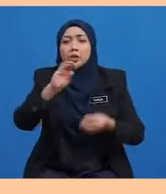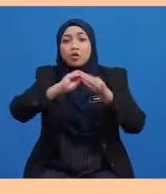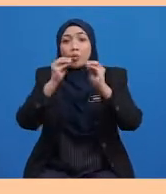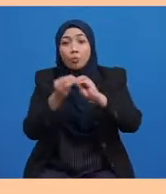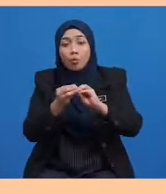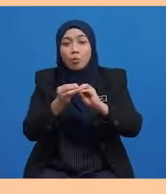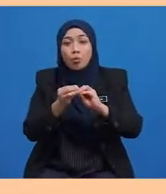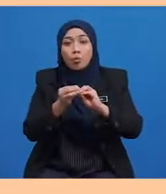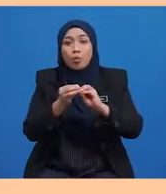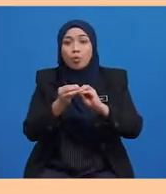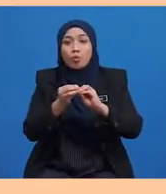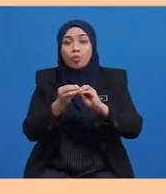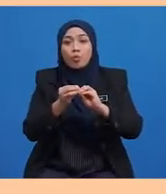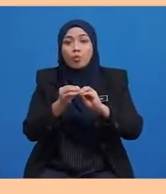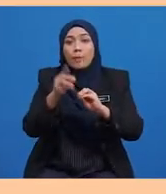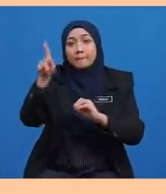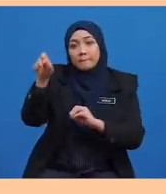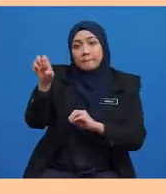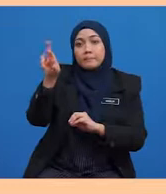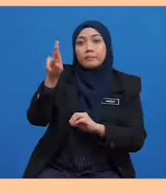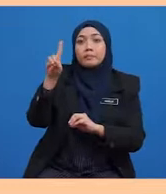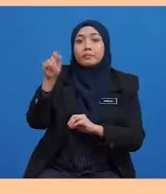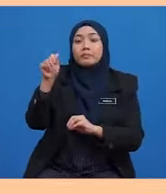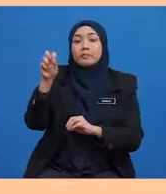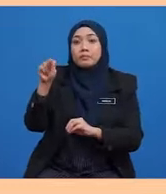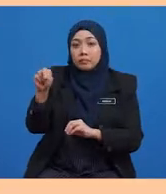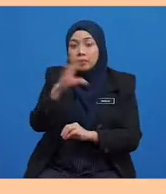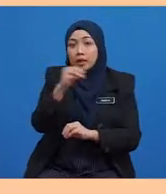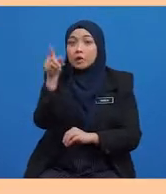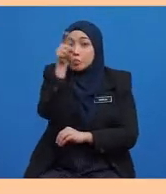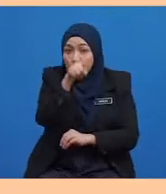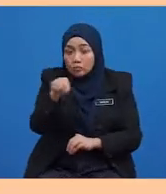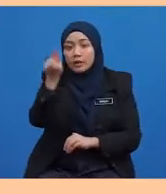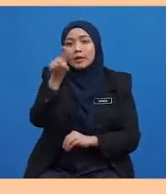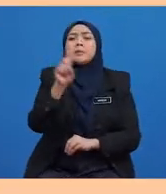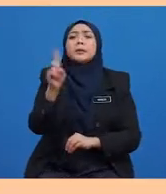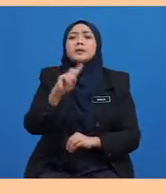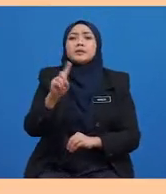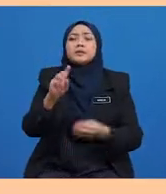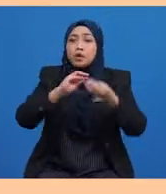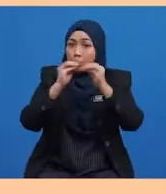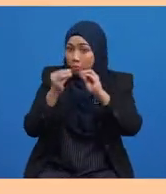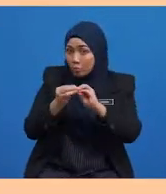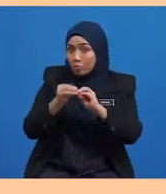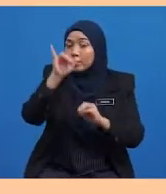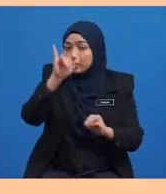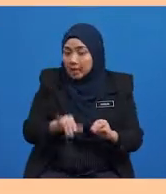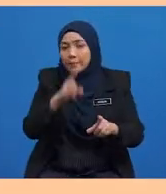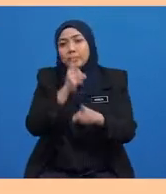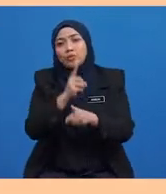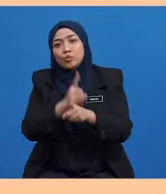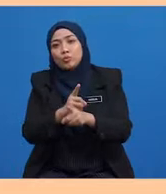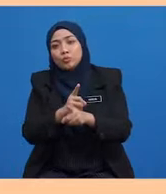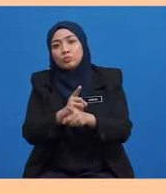terdapat dalam sebiji dadu. Maka, sebiji dadu mempunyai 3 nombor perdana